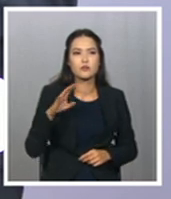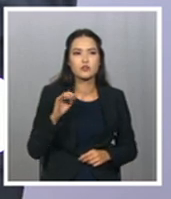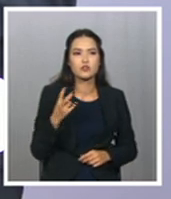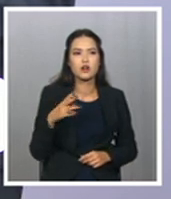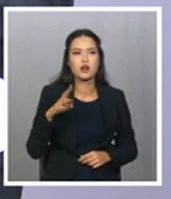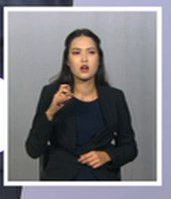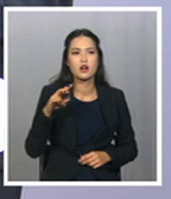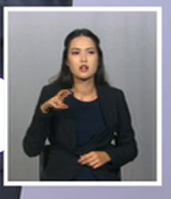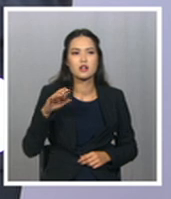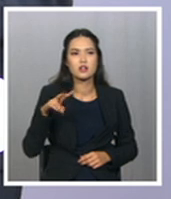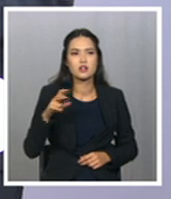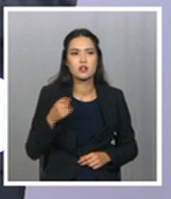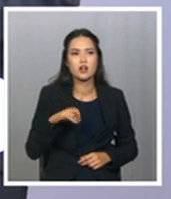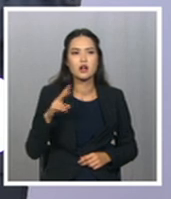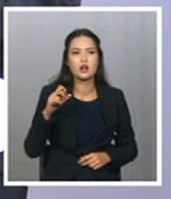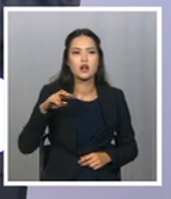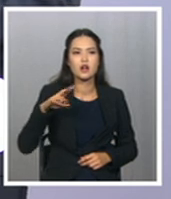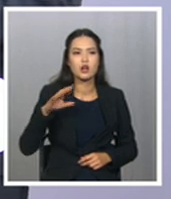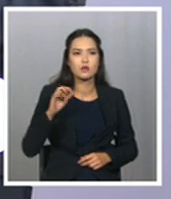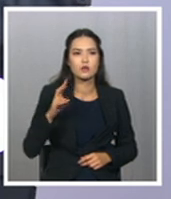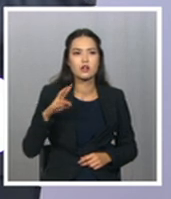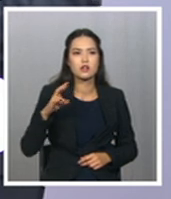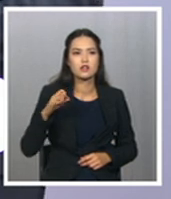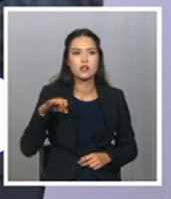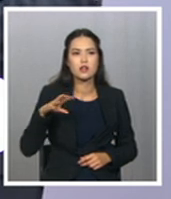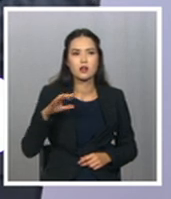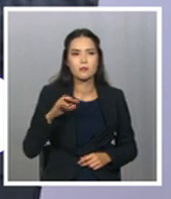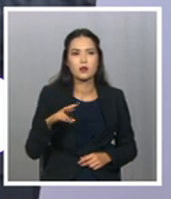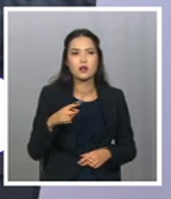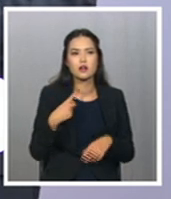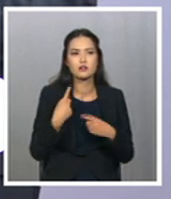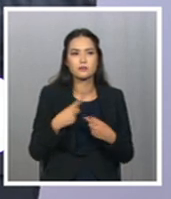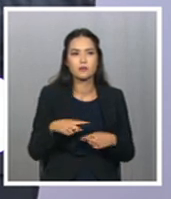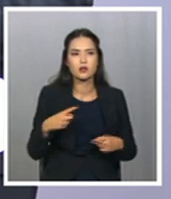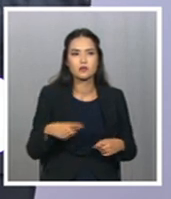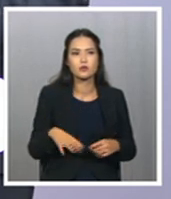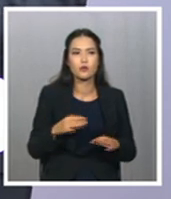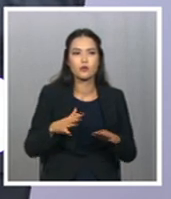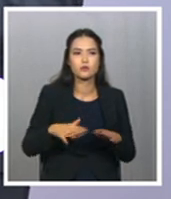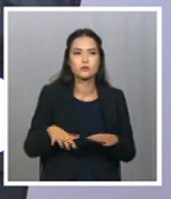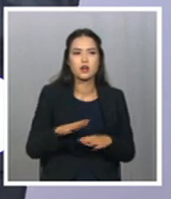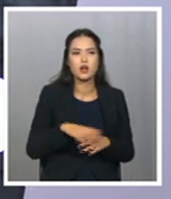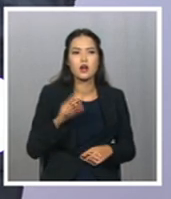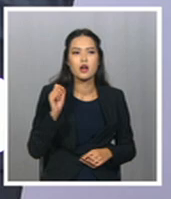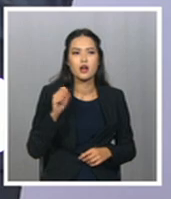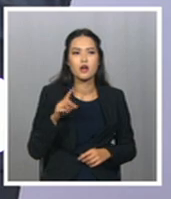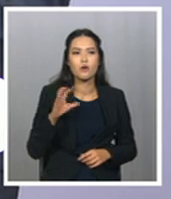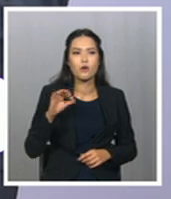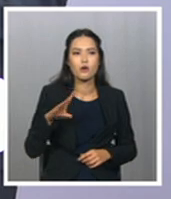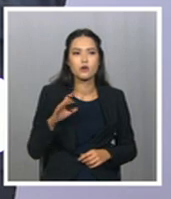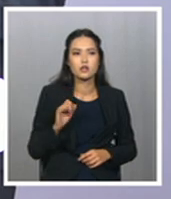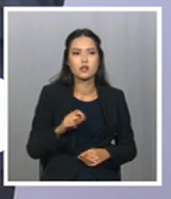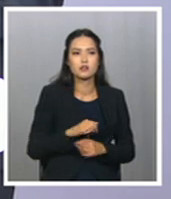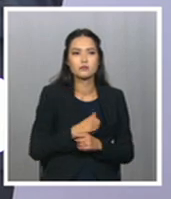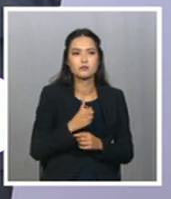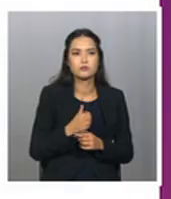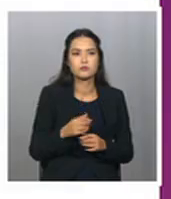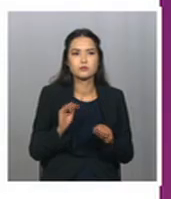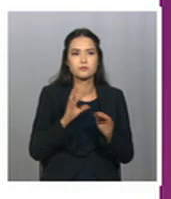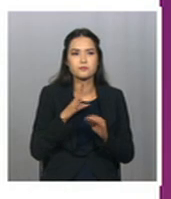қаңғылар, қарлықтар, наймандар және тағы басқа көшпелілер Алтын Орданың басым бөлігін құраған